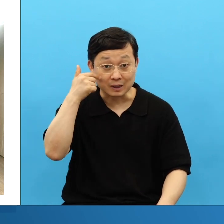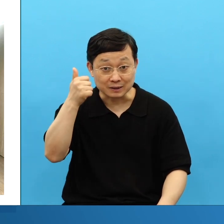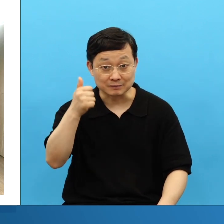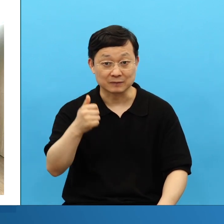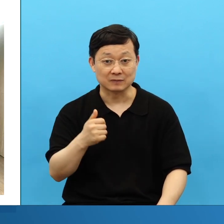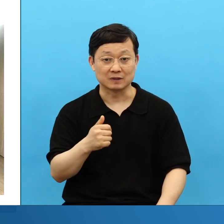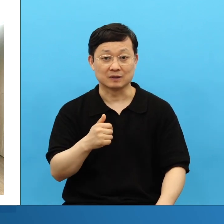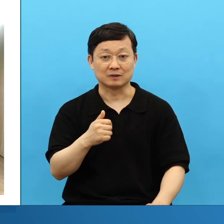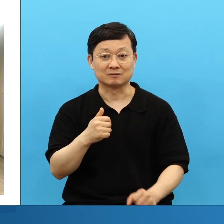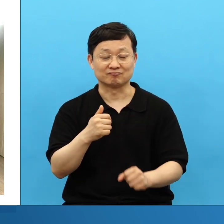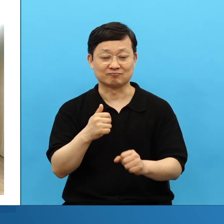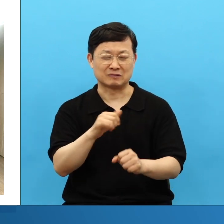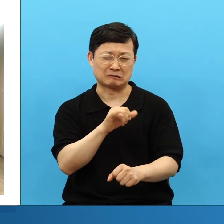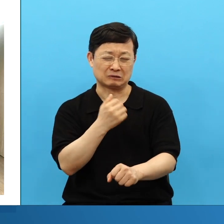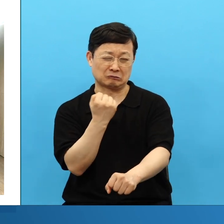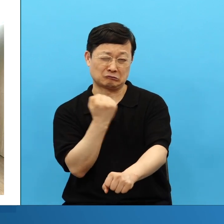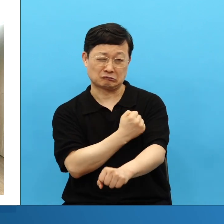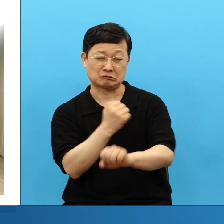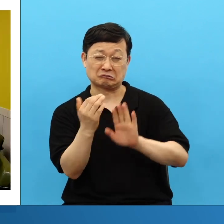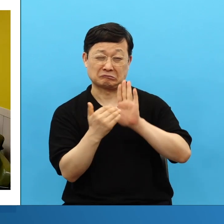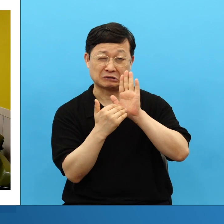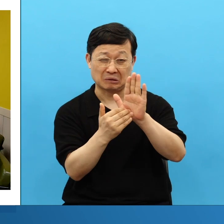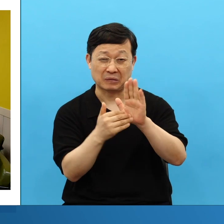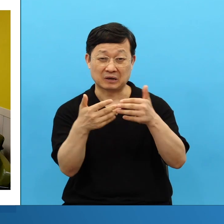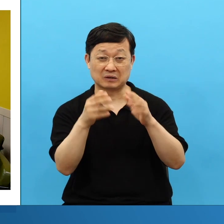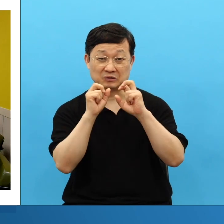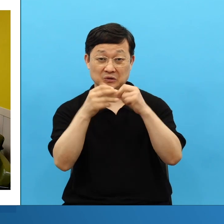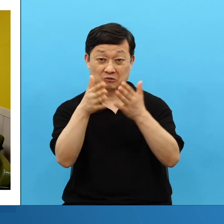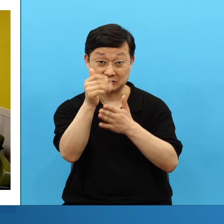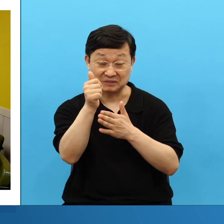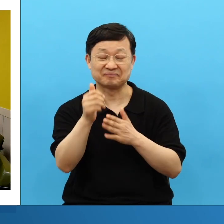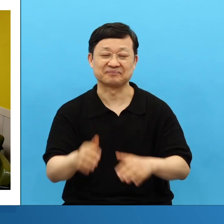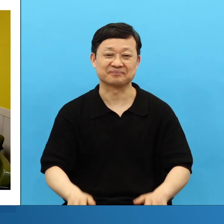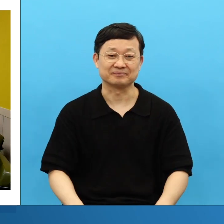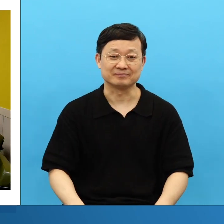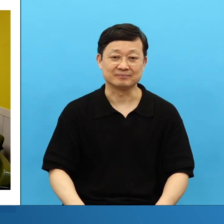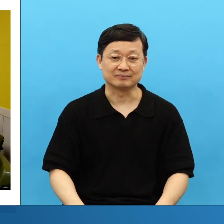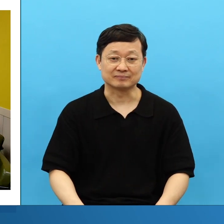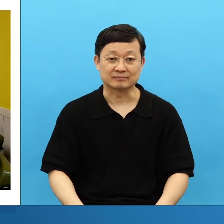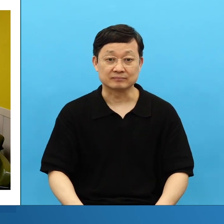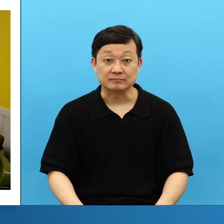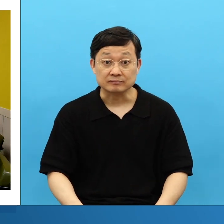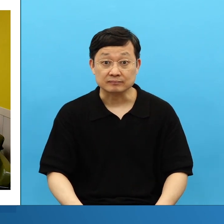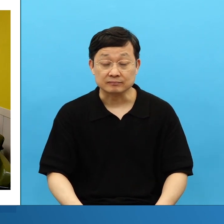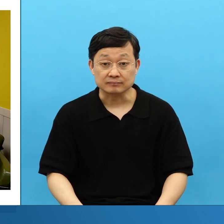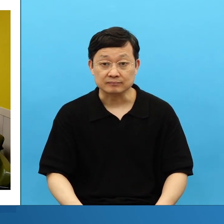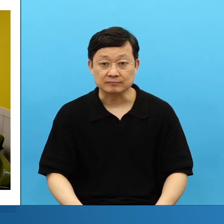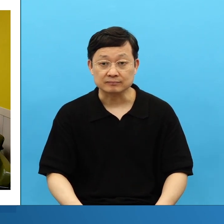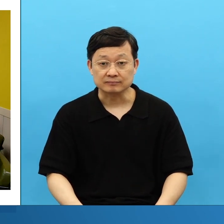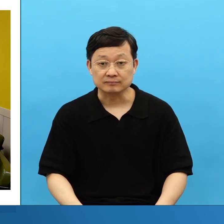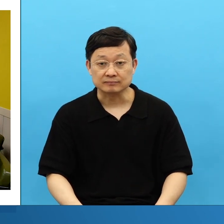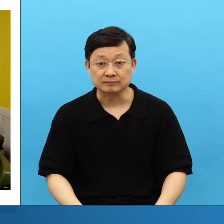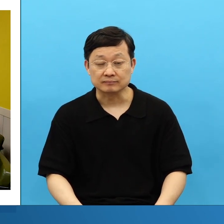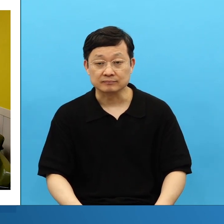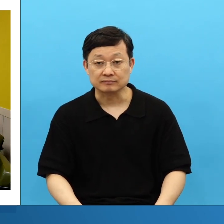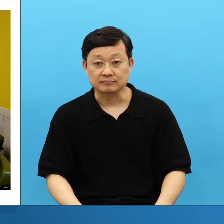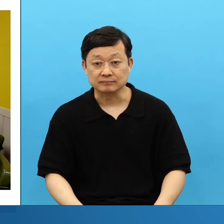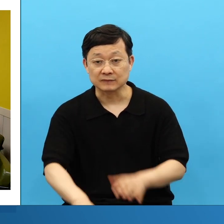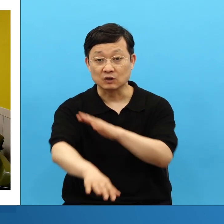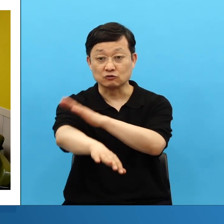예방 선교국 국장입니다. 시간이 없어서 다음. 이제 맨 이쪽에 우측에서 이렇게 팔 딱 걸치고